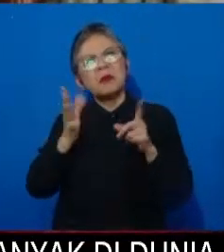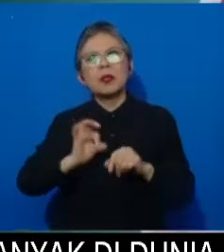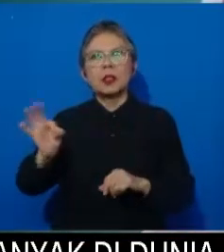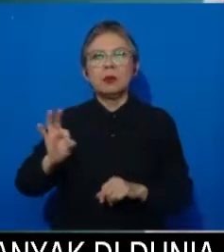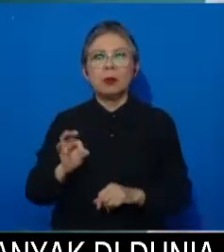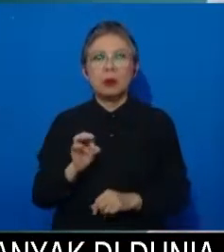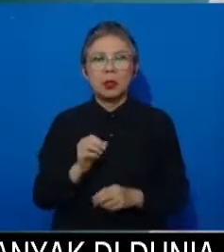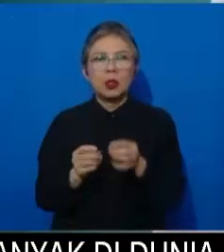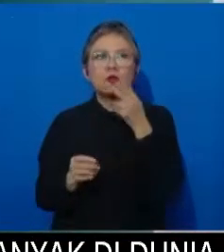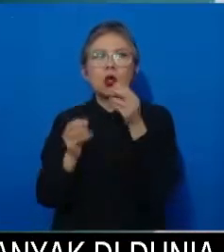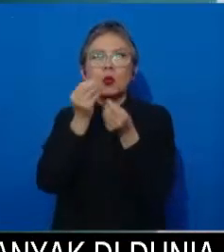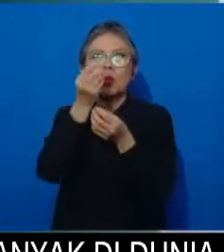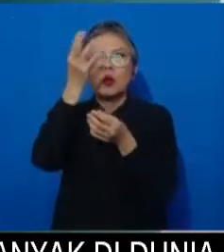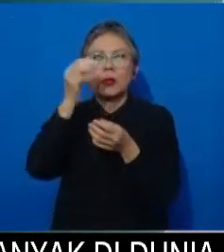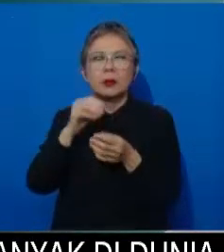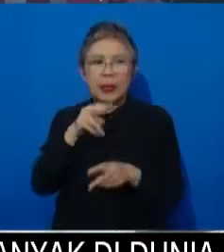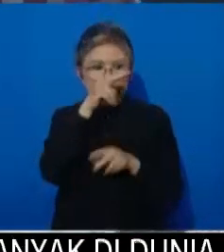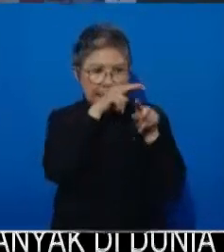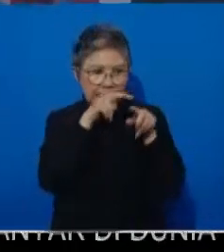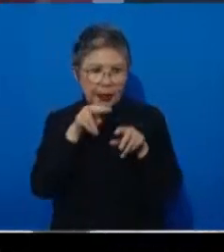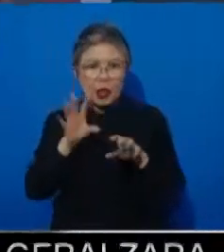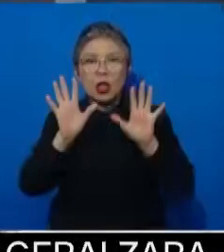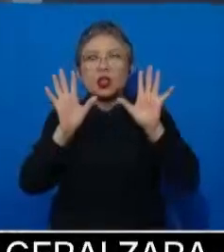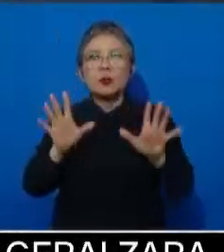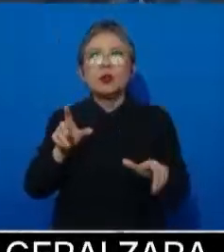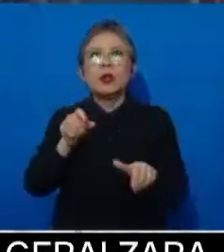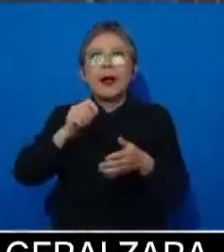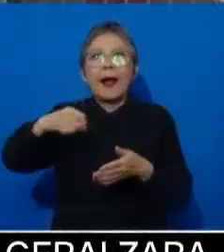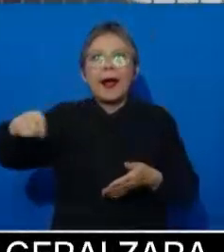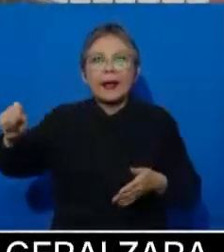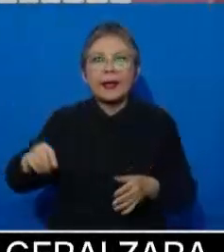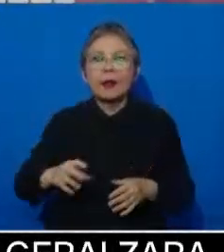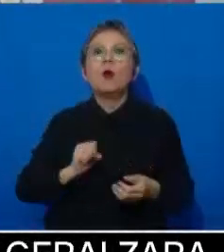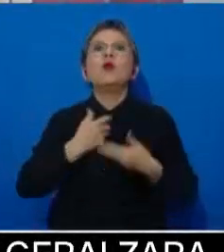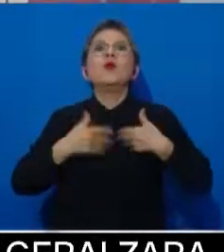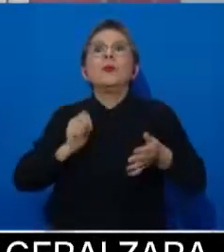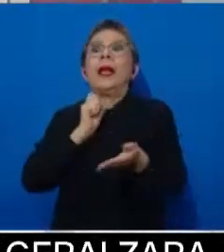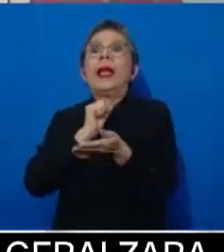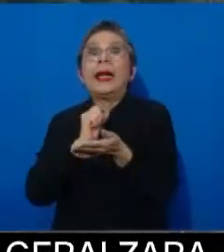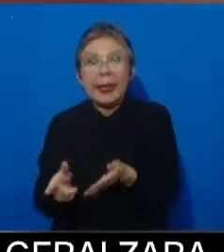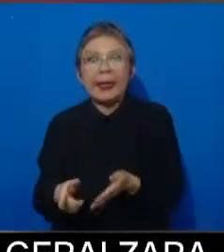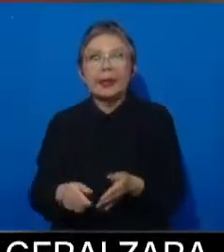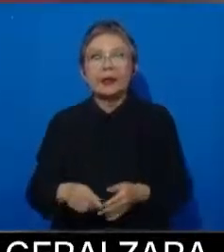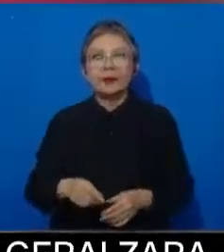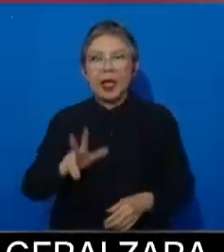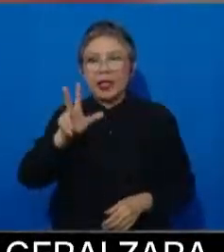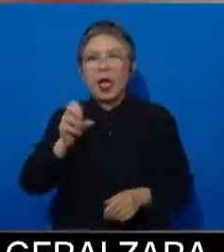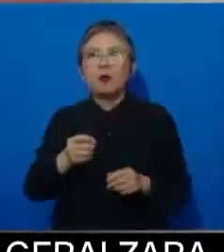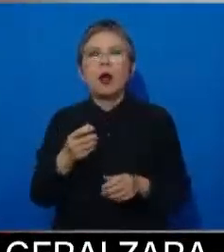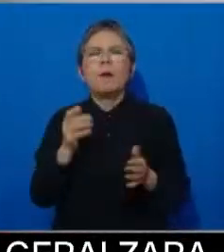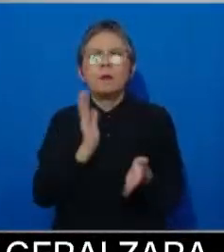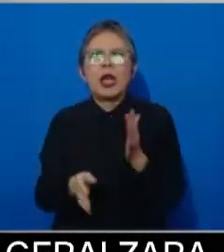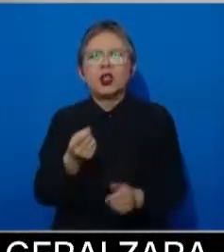Rp15.000. Dari hasil razia ditemukan 10 anak telah membeli rokok ini dan 30 anak telah mencoba.